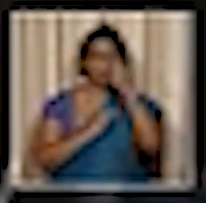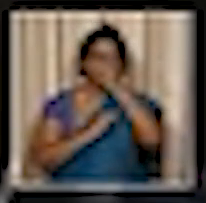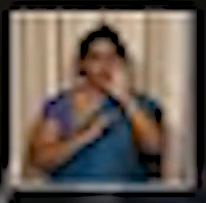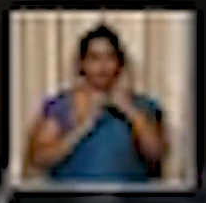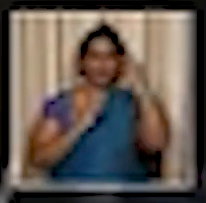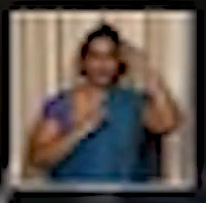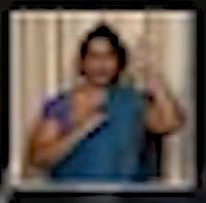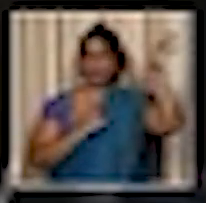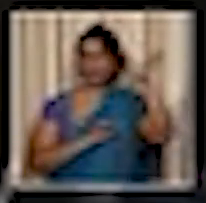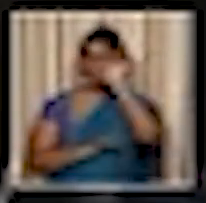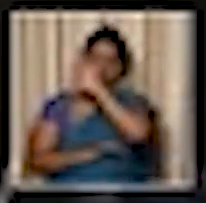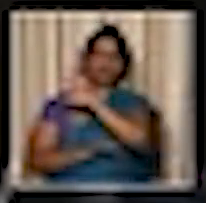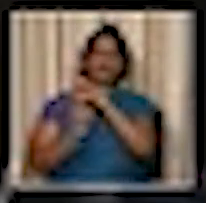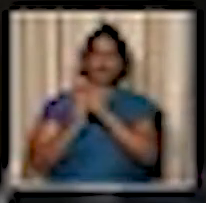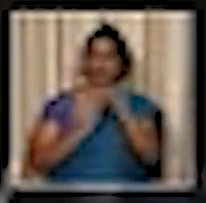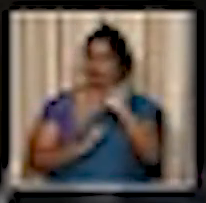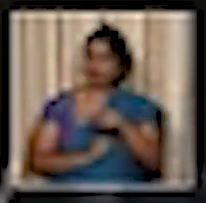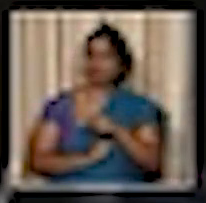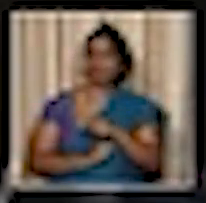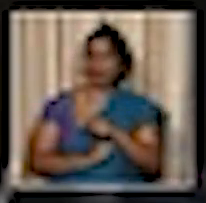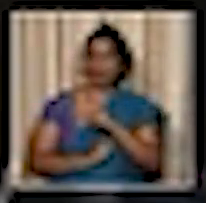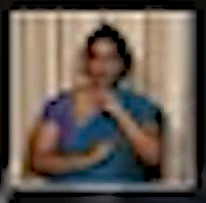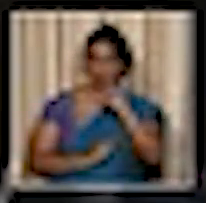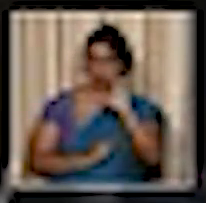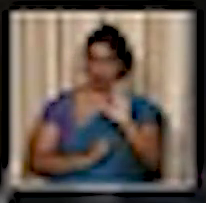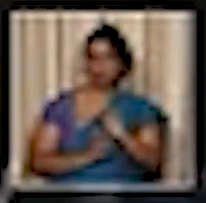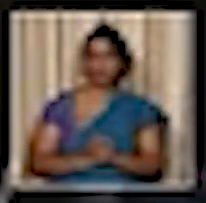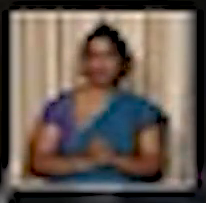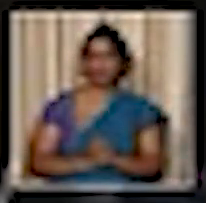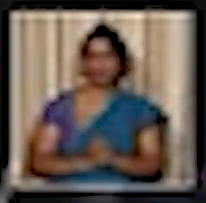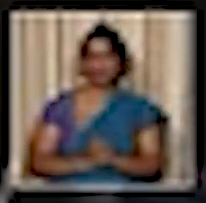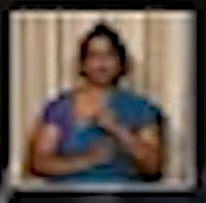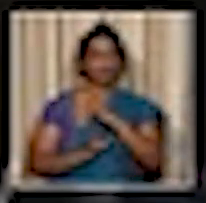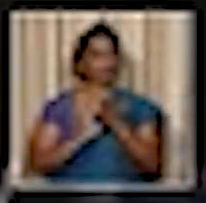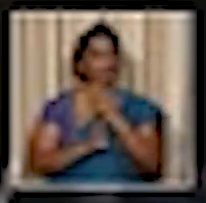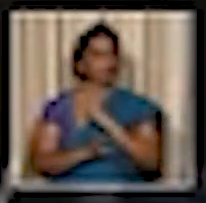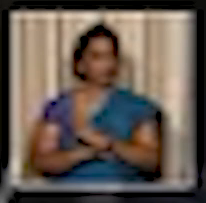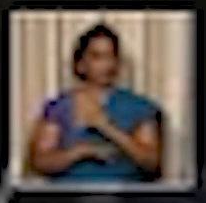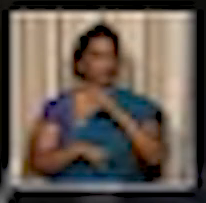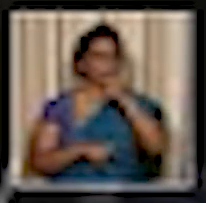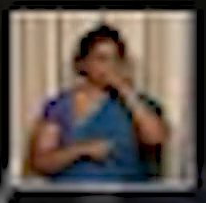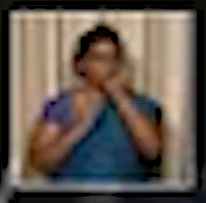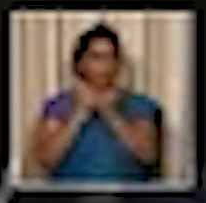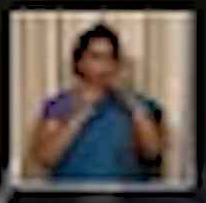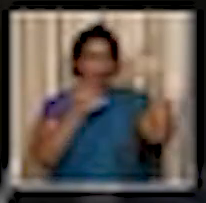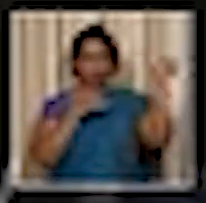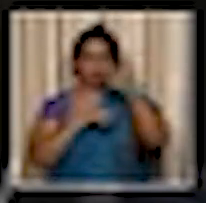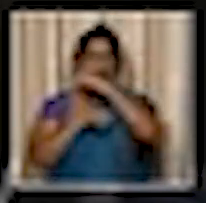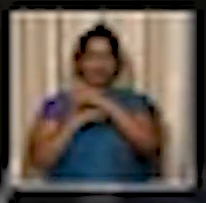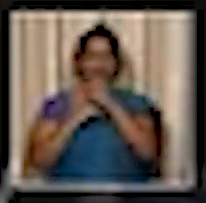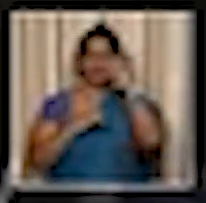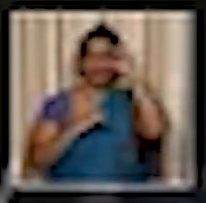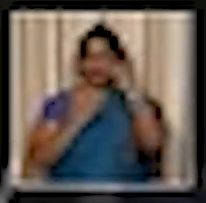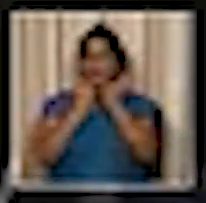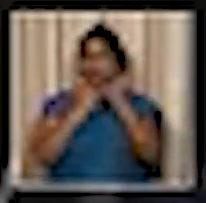ලෙස විදුලිය සැපයීමක් සිදු කර ඇති බවට පැමිණිලි කර ඇත. ඊට පෙර එම අනවසර විදුලි රැහැන් වලින් විදුලි